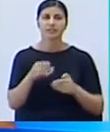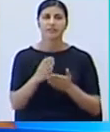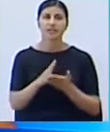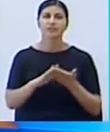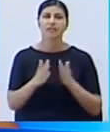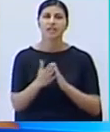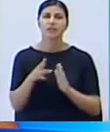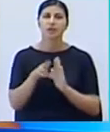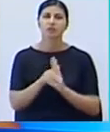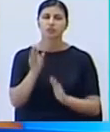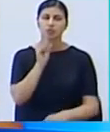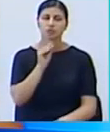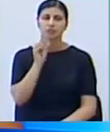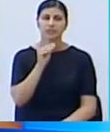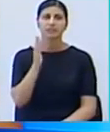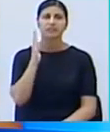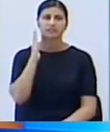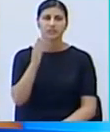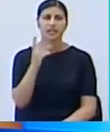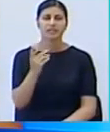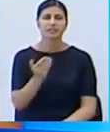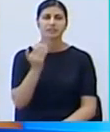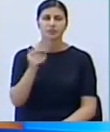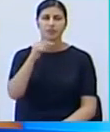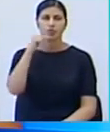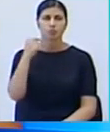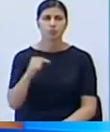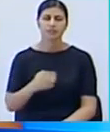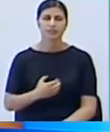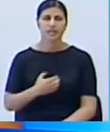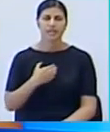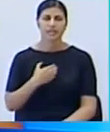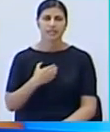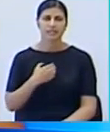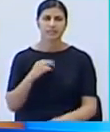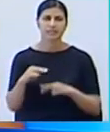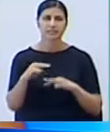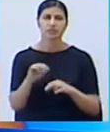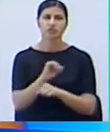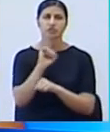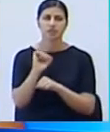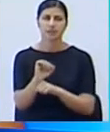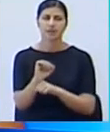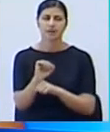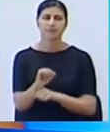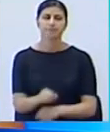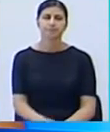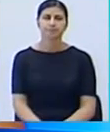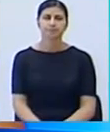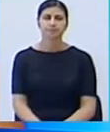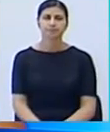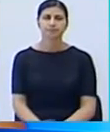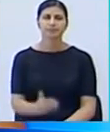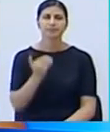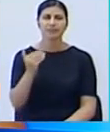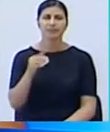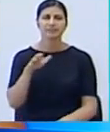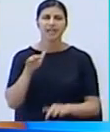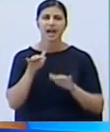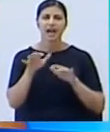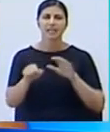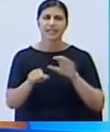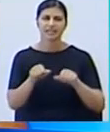ვითარებაში როდესაც გვიწევს ერთი მხრივ რუსეთის აგრესიის შეჩერება მისი ანექსიის